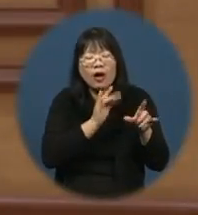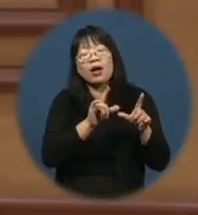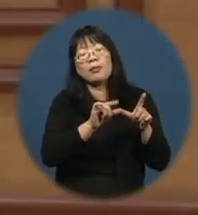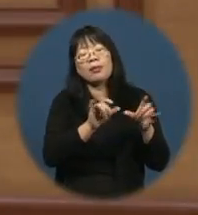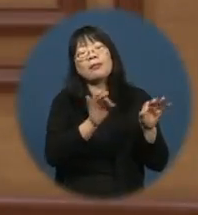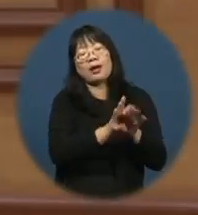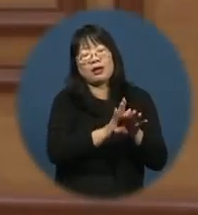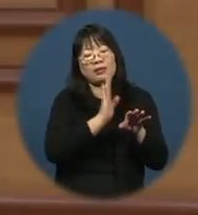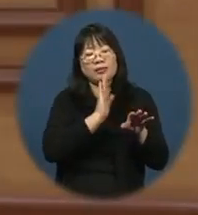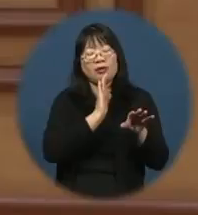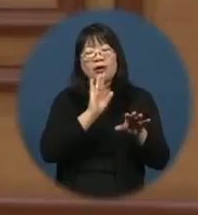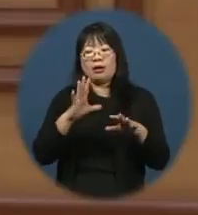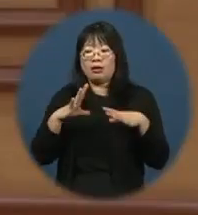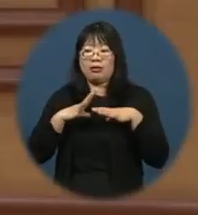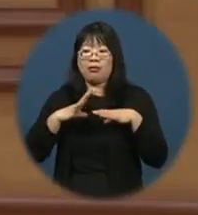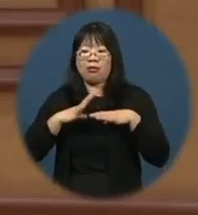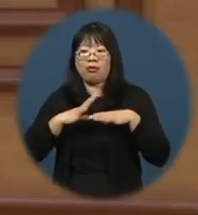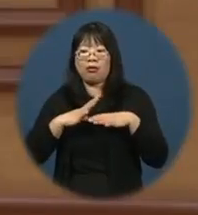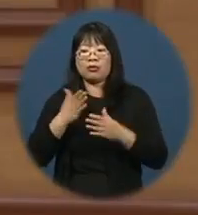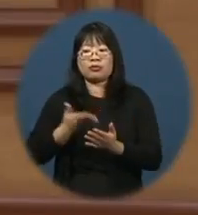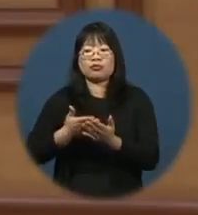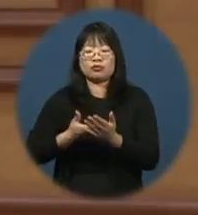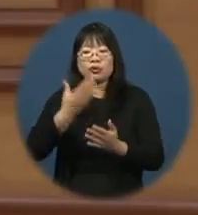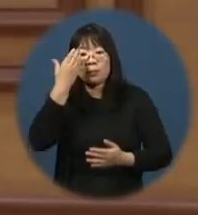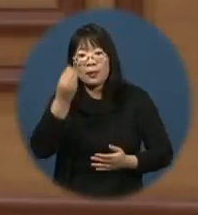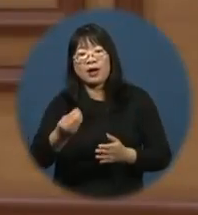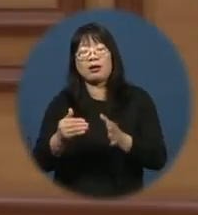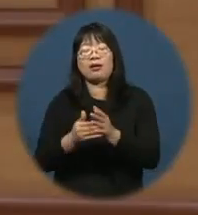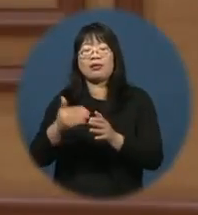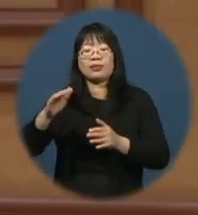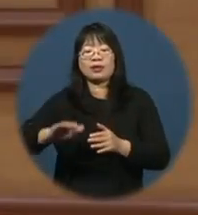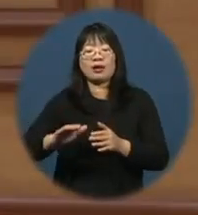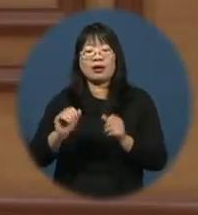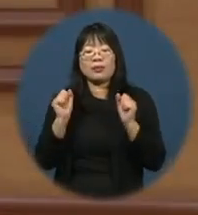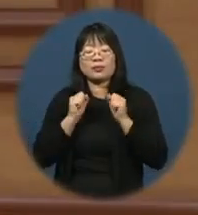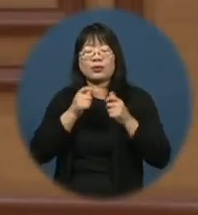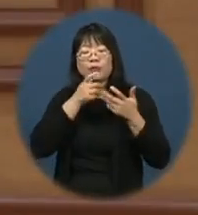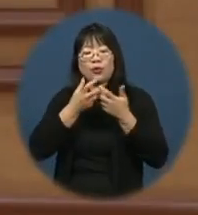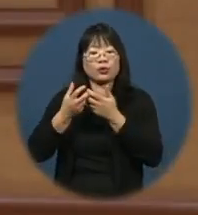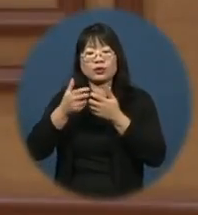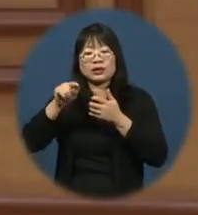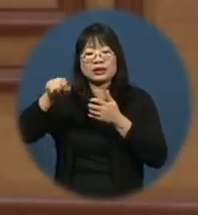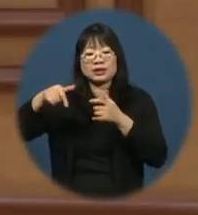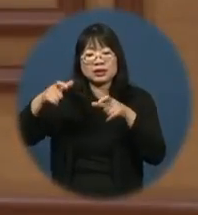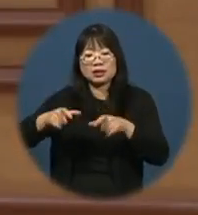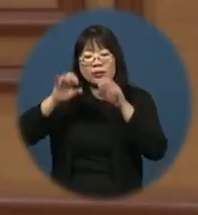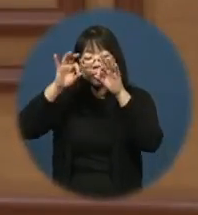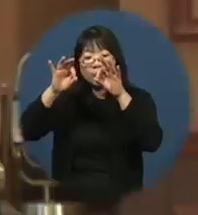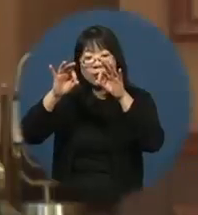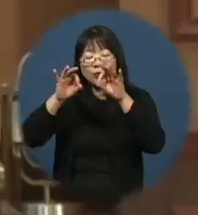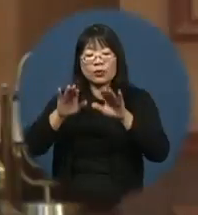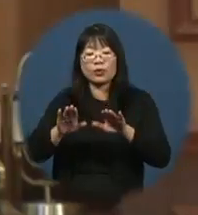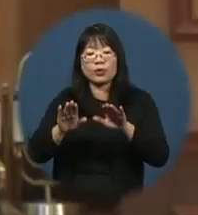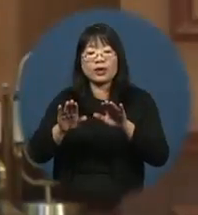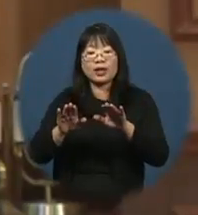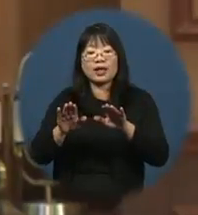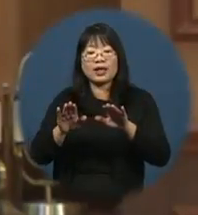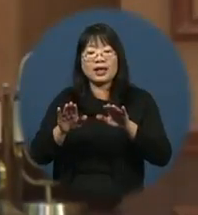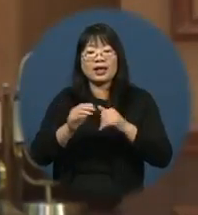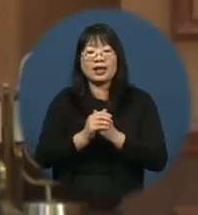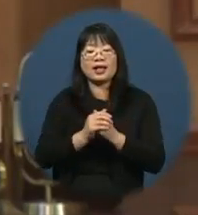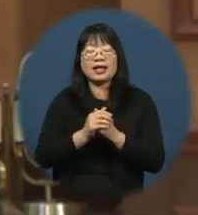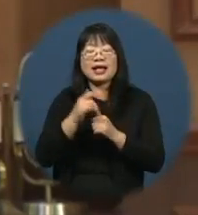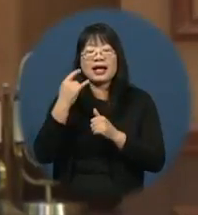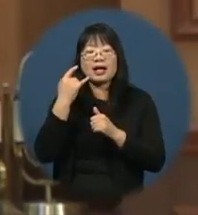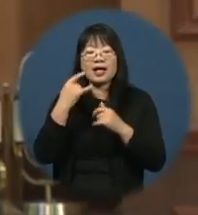예. 저도 들었습니다만은 예. 북극의 경우는 사실 북극 해라고 하는 그렇죠.